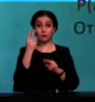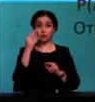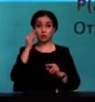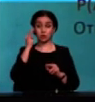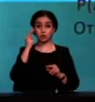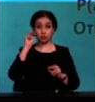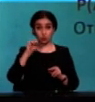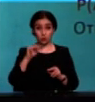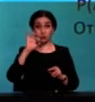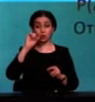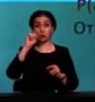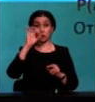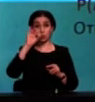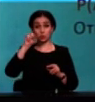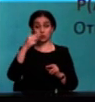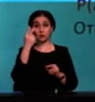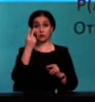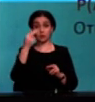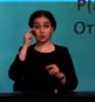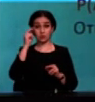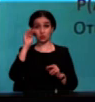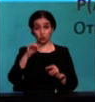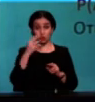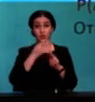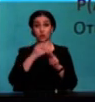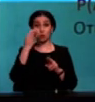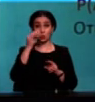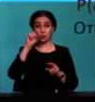0,24 плюс 0,12 и равно